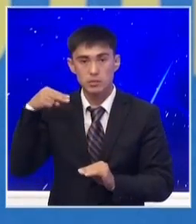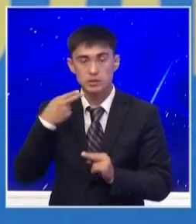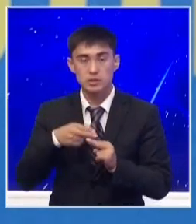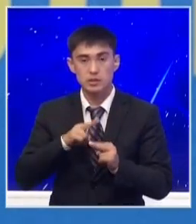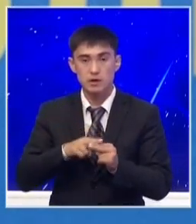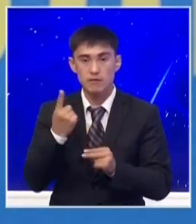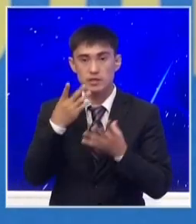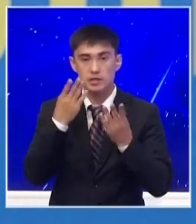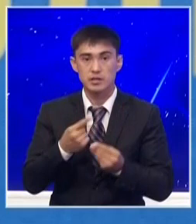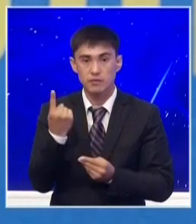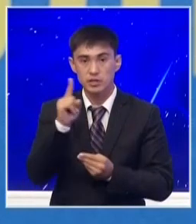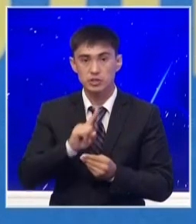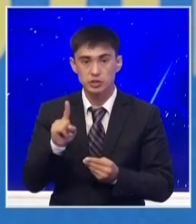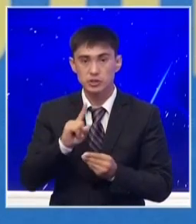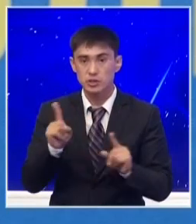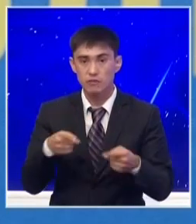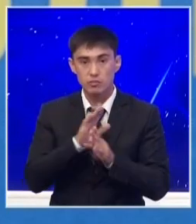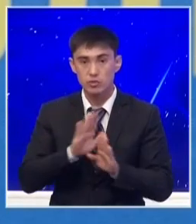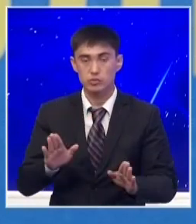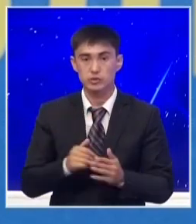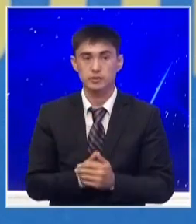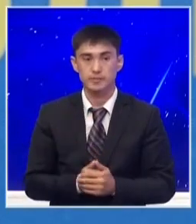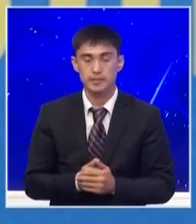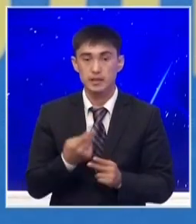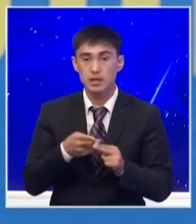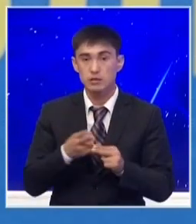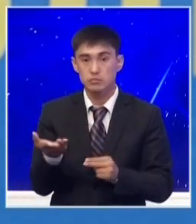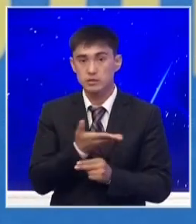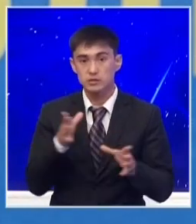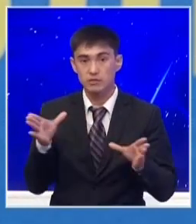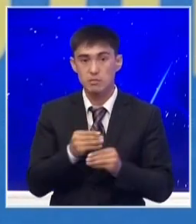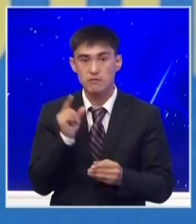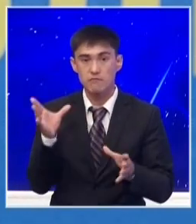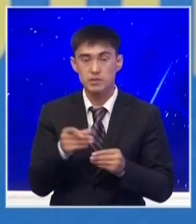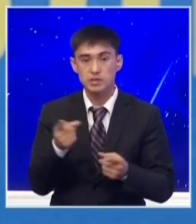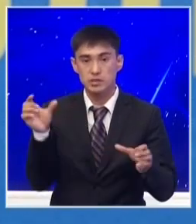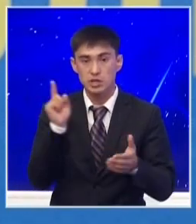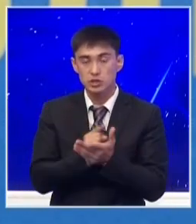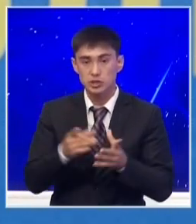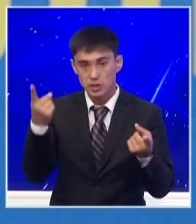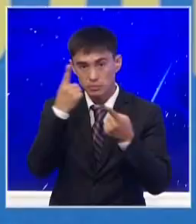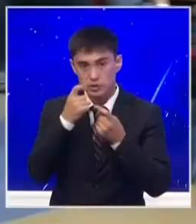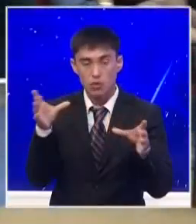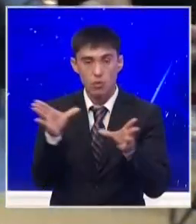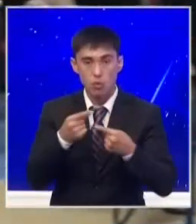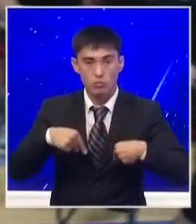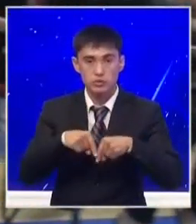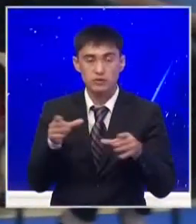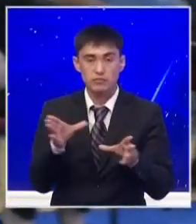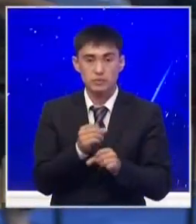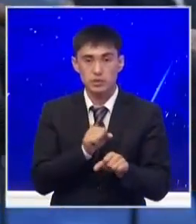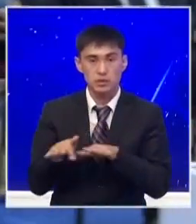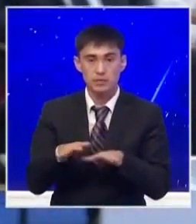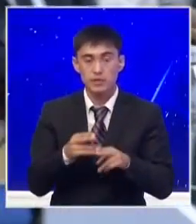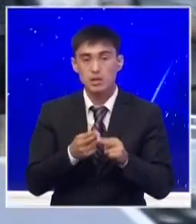в один день, в один час не формируются. Для этого мы с вами вместе должны сообщать всему обществу. Одна из